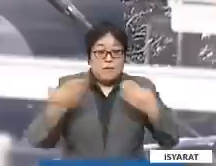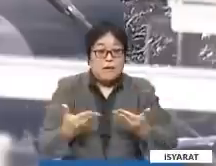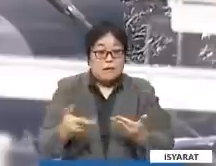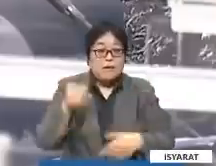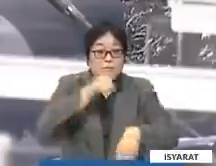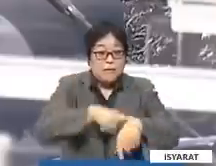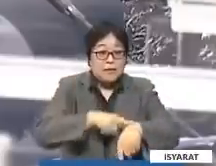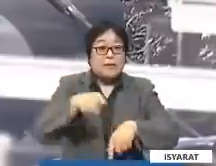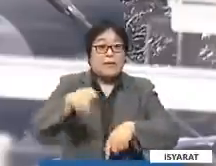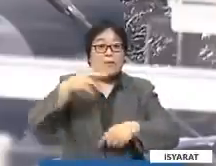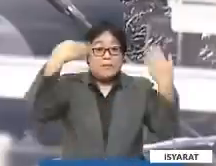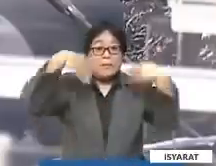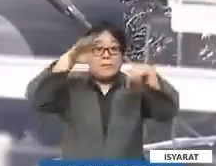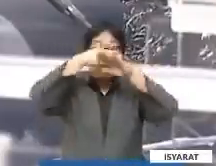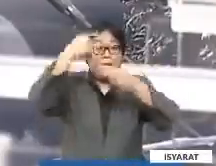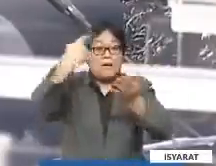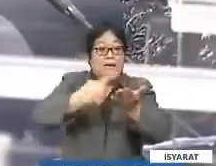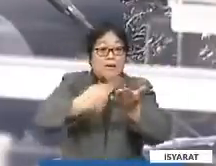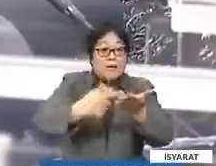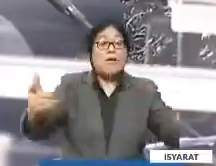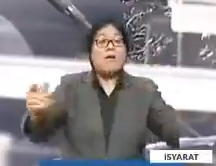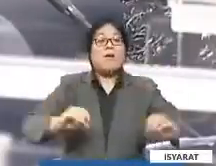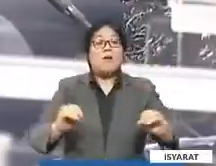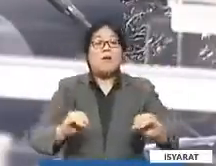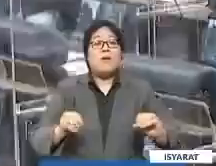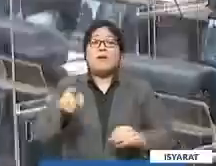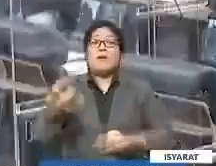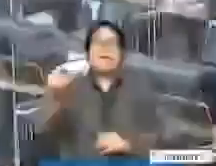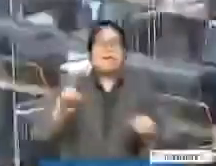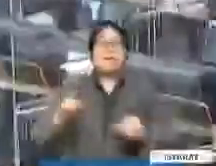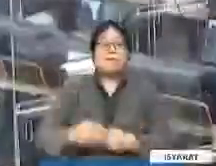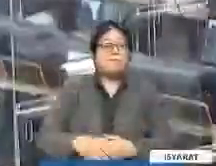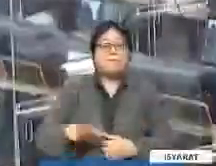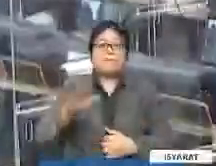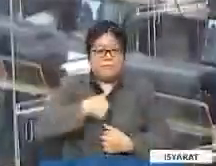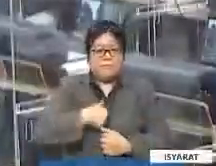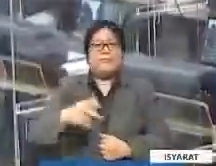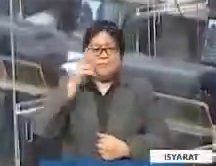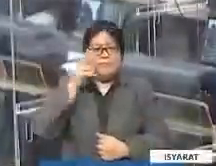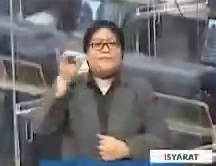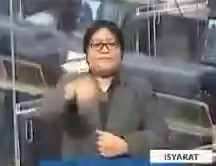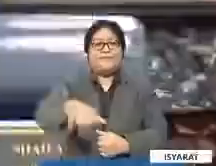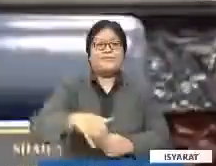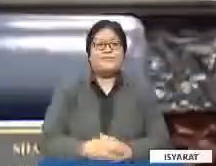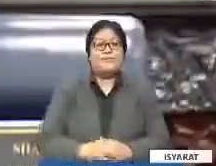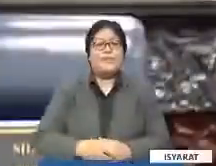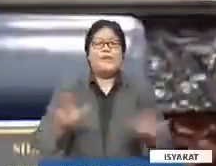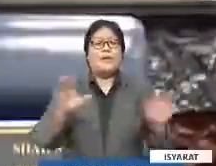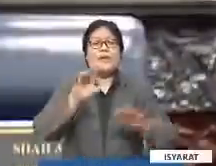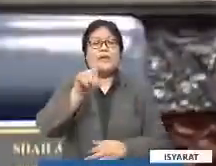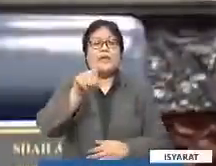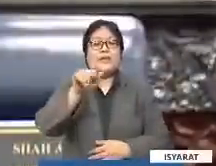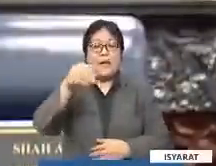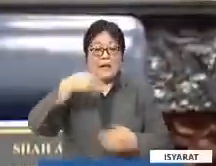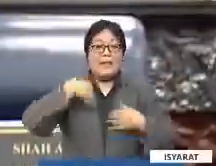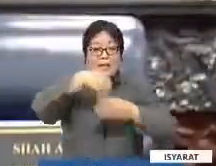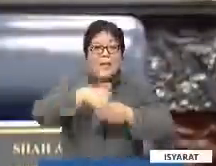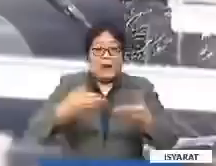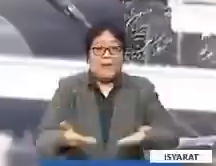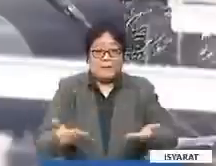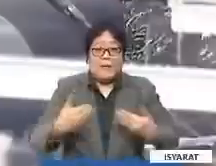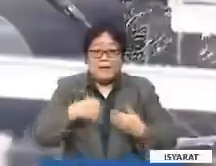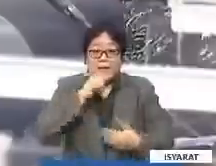Dewa You heard me sepekan base Nose Pekanbaru MB wait Nok banyak datanya Damansara ada